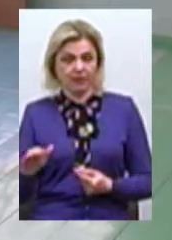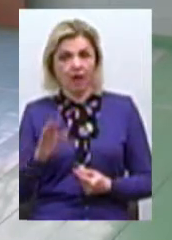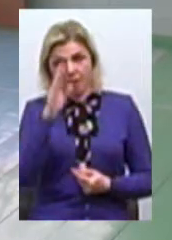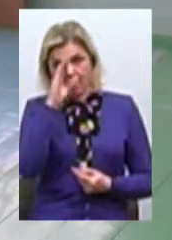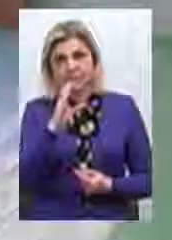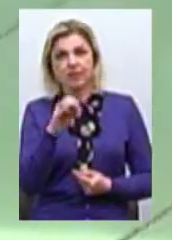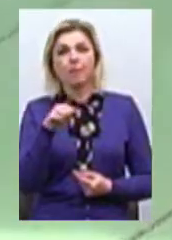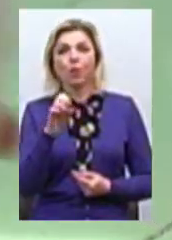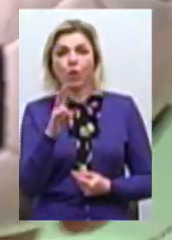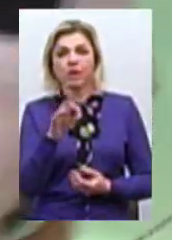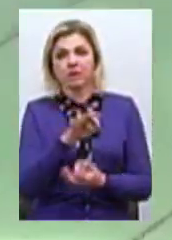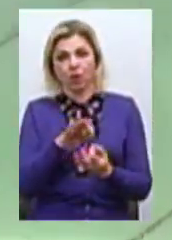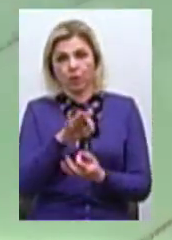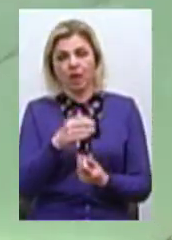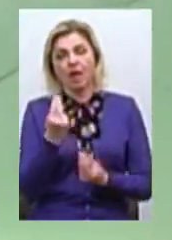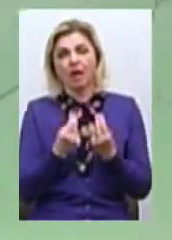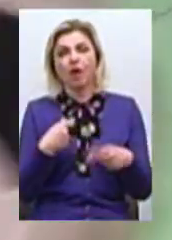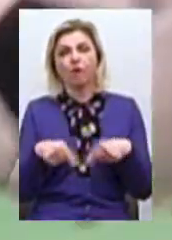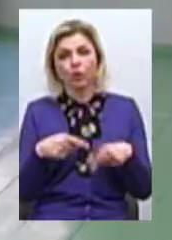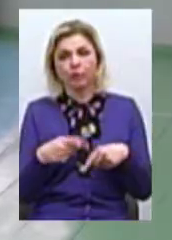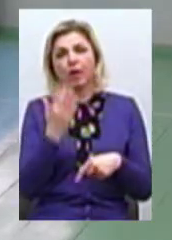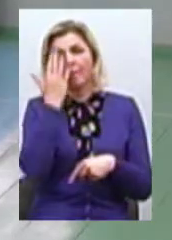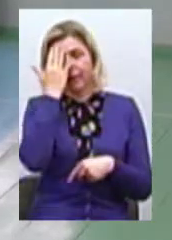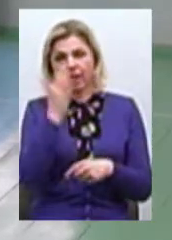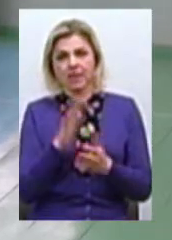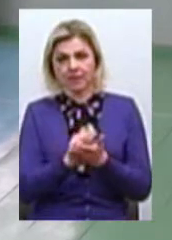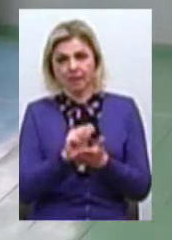Грає у футбол. Мріє займатися цим професійно.